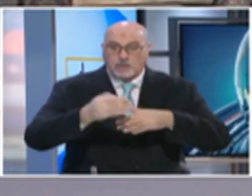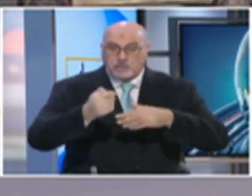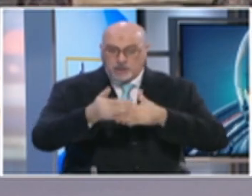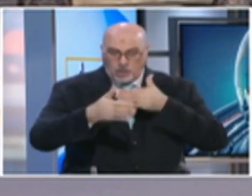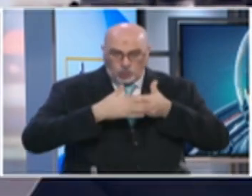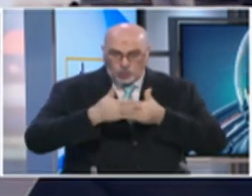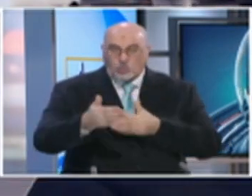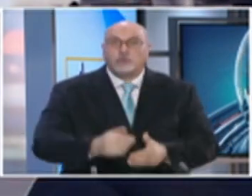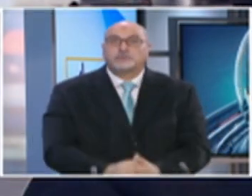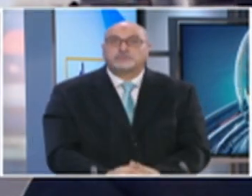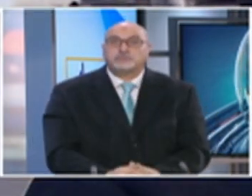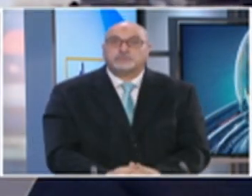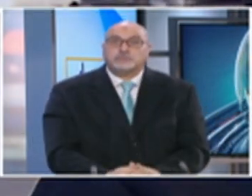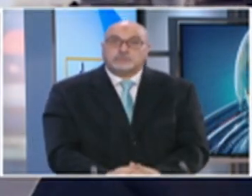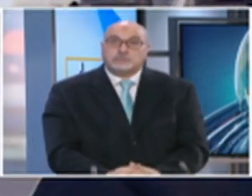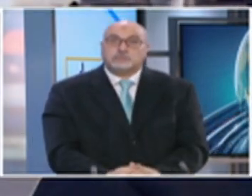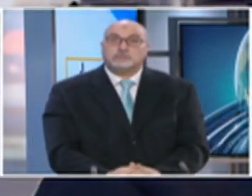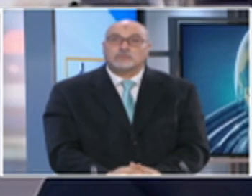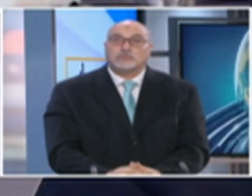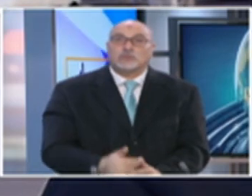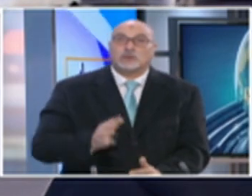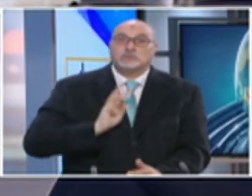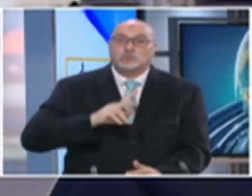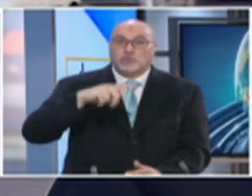راها قريبة. خاطرش رئيس الجمهورية قال